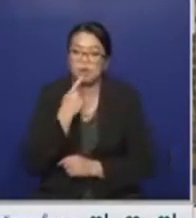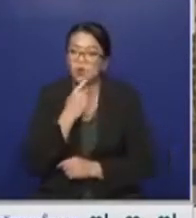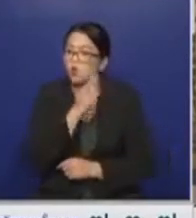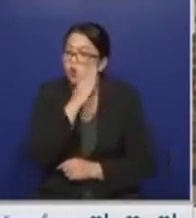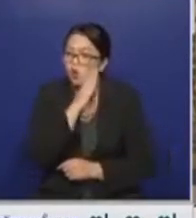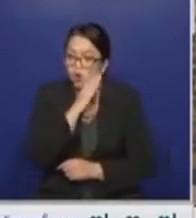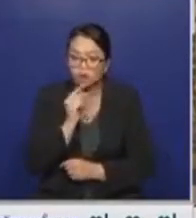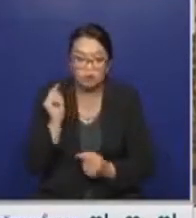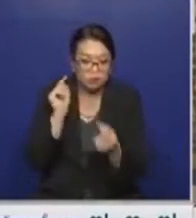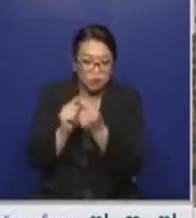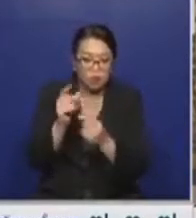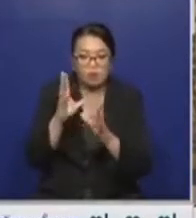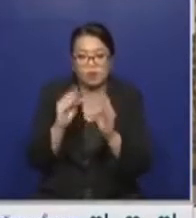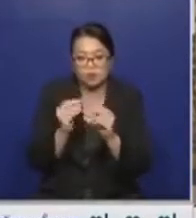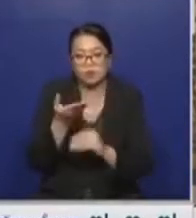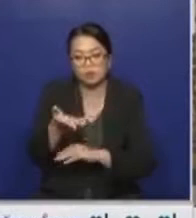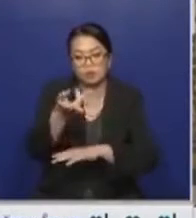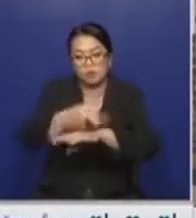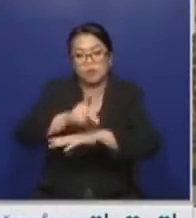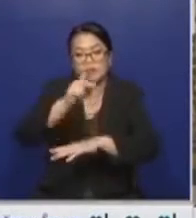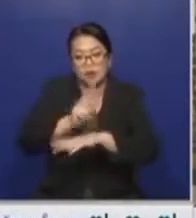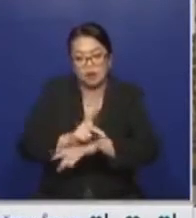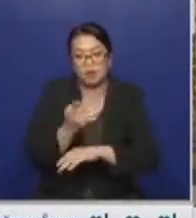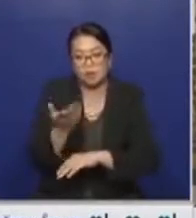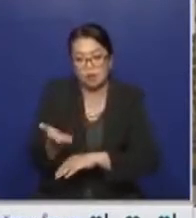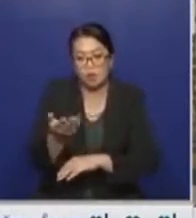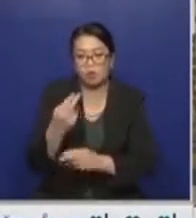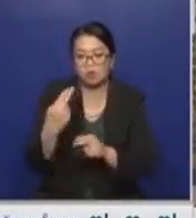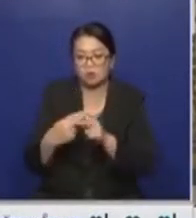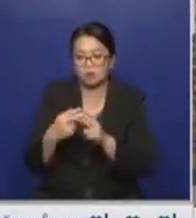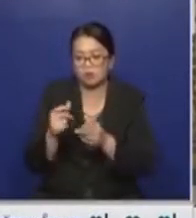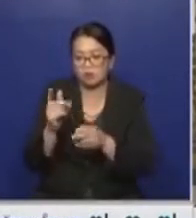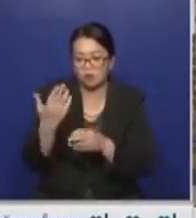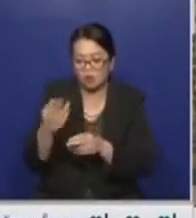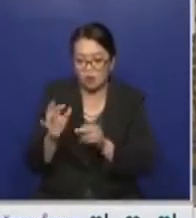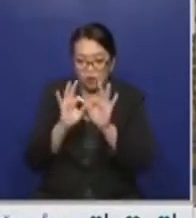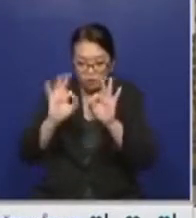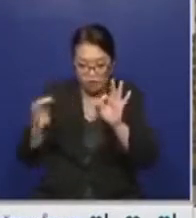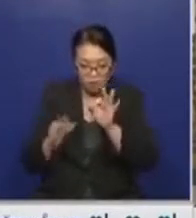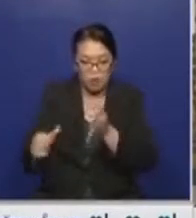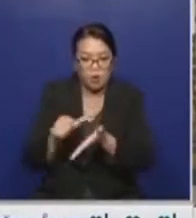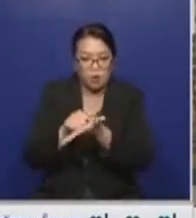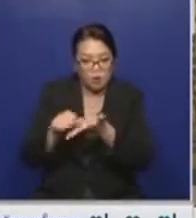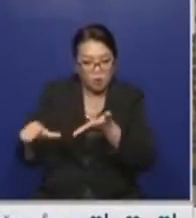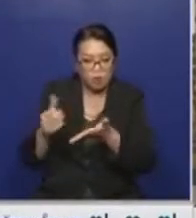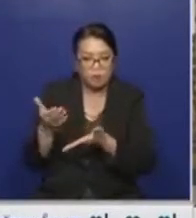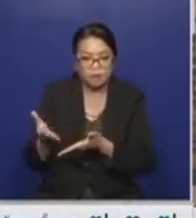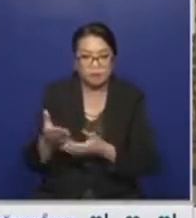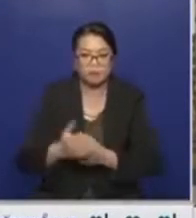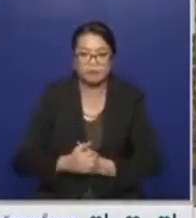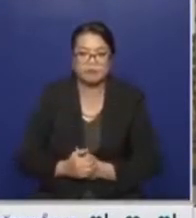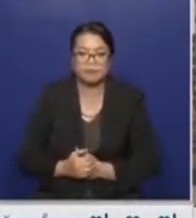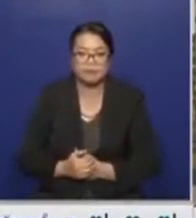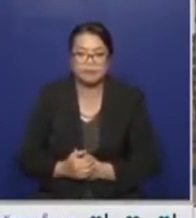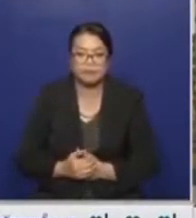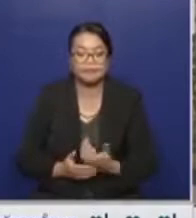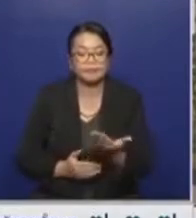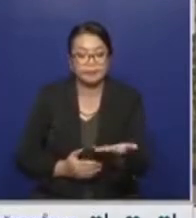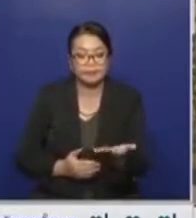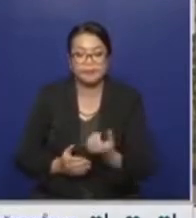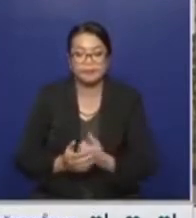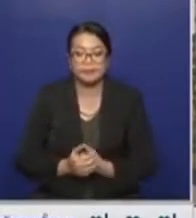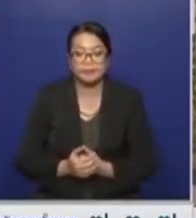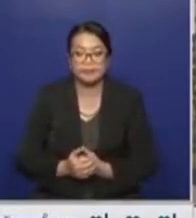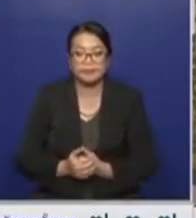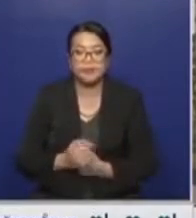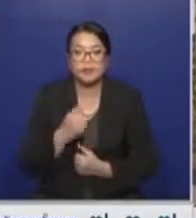มขอให้ท่านประธานให้ผู้อภิปรายถอน ครับ ขอบคุณครับ ครับนางสาวยันทิชาที่ยันทิชา